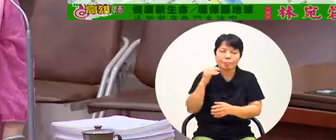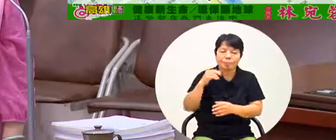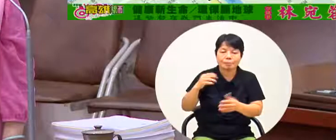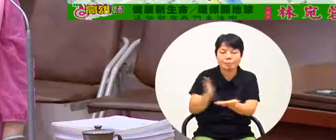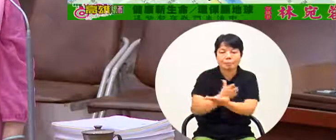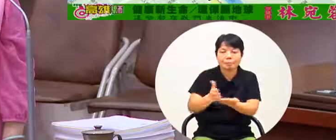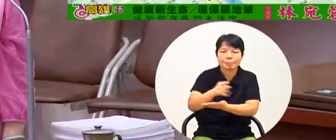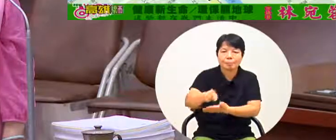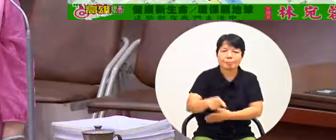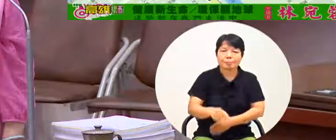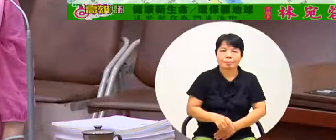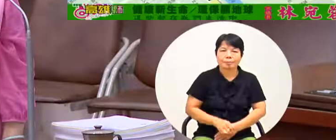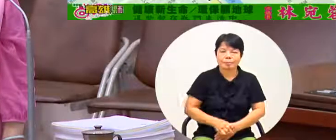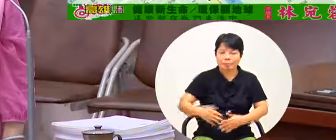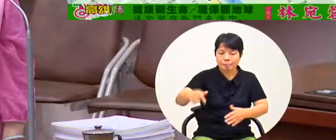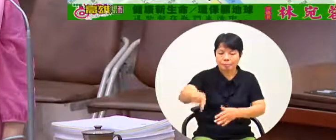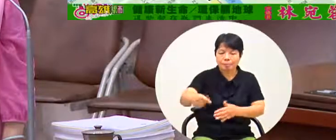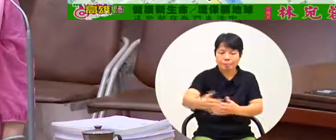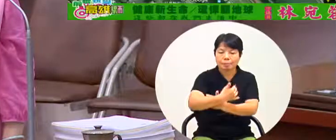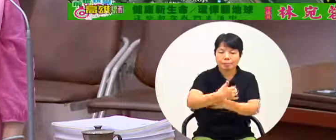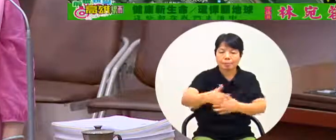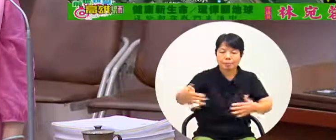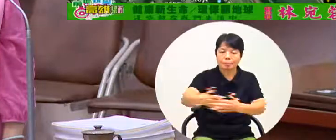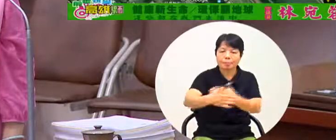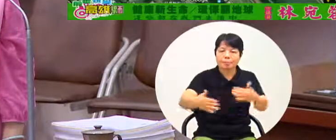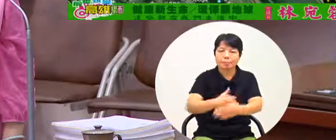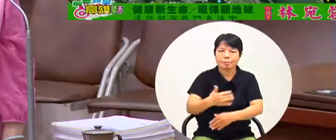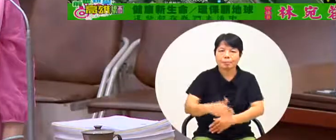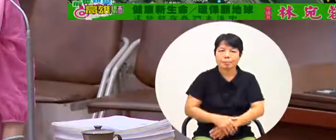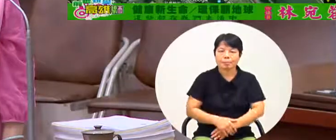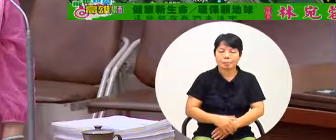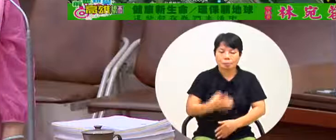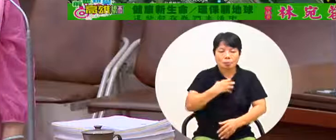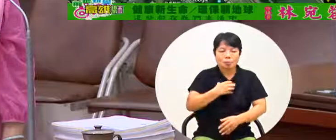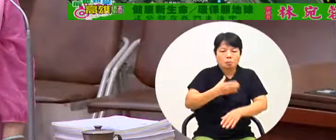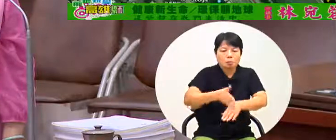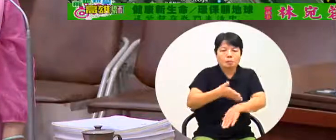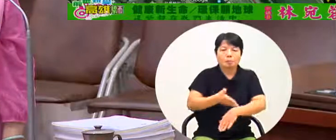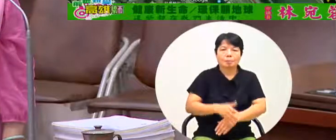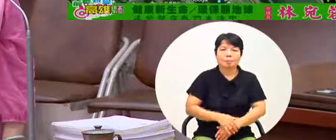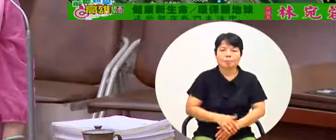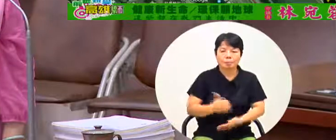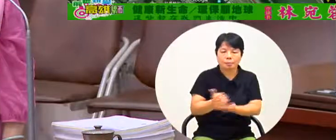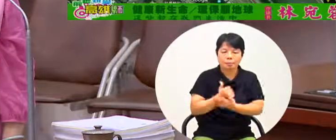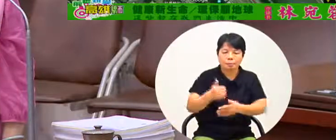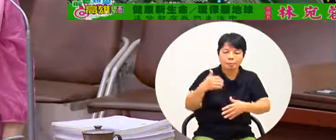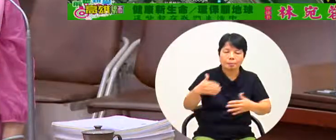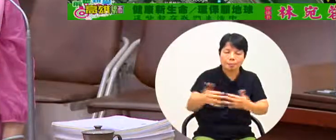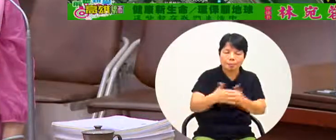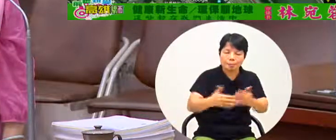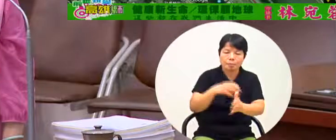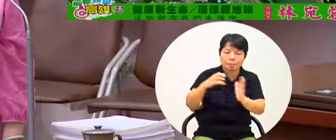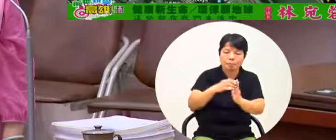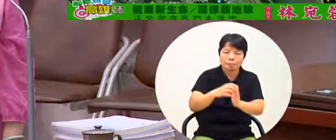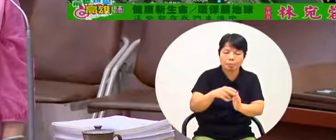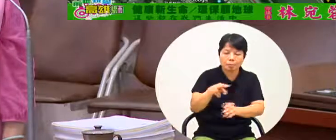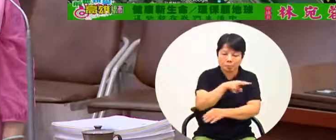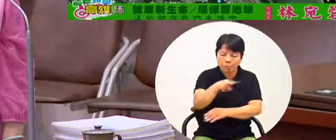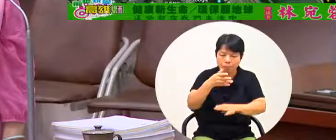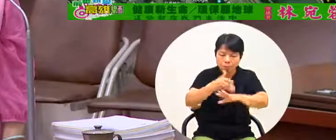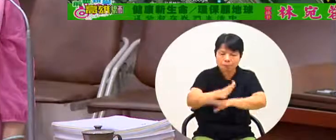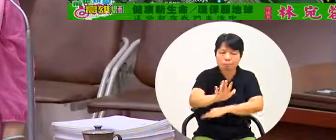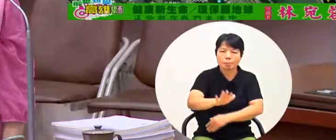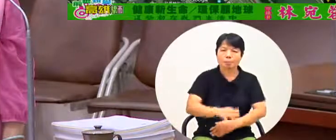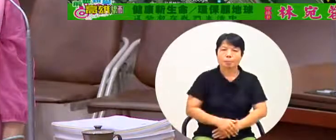交通是不会危险的哈、哦，因为我们有请交通局也去看过了哈、哦。那当然，我们市长我在。